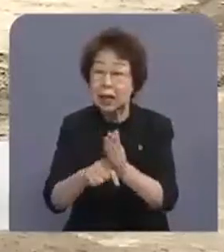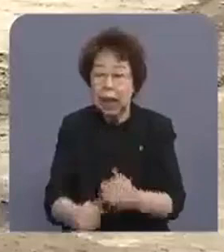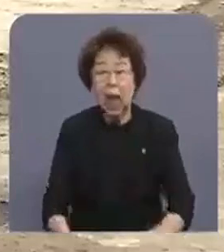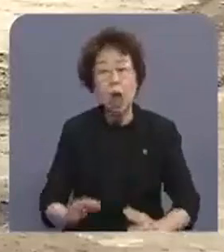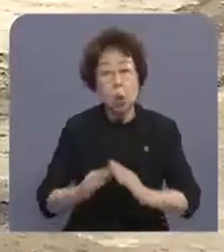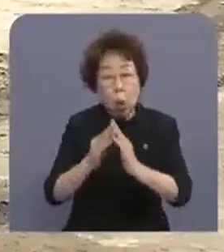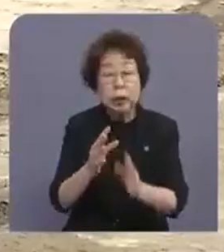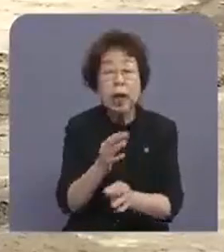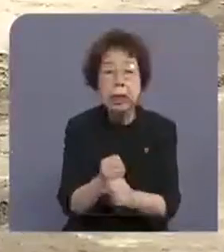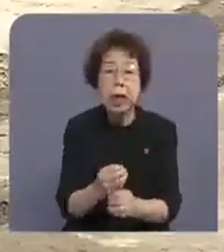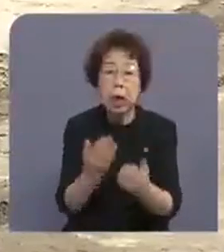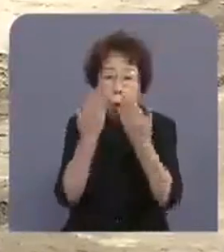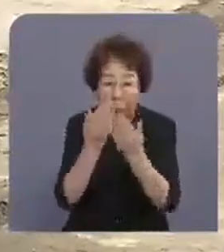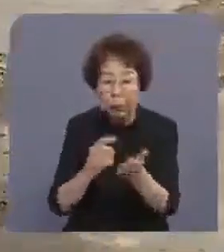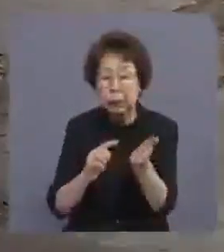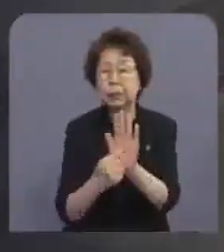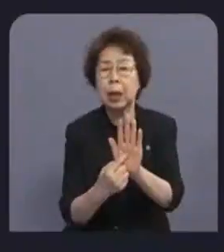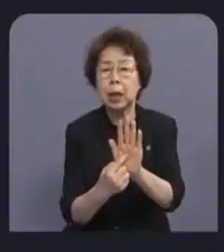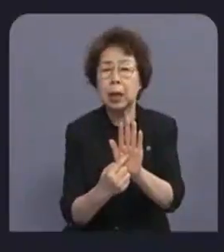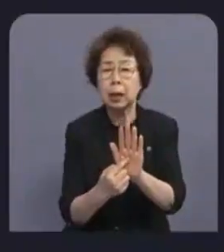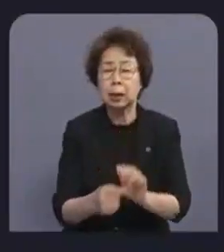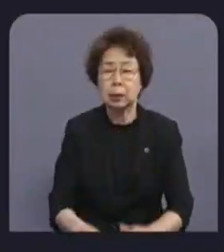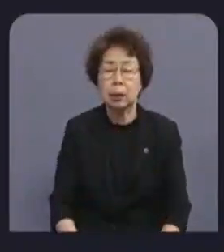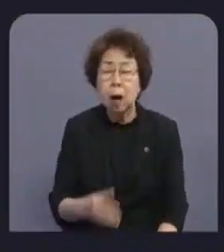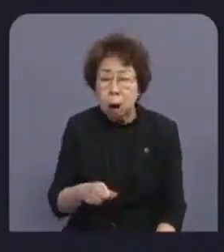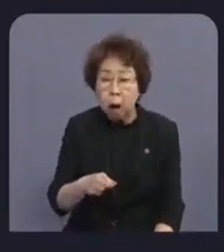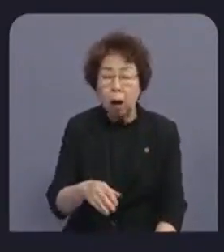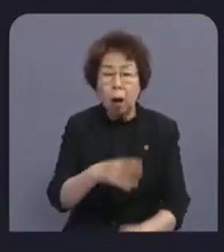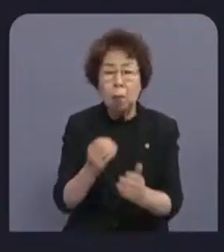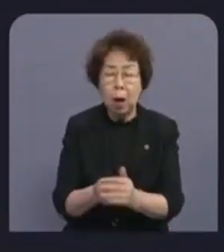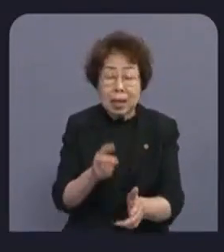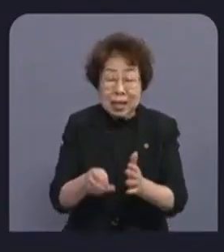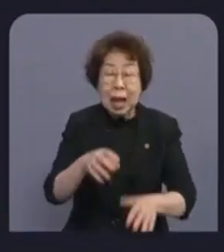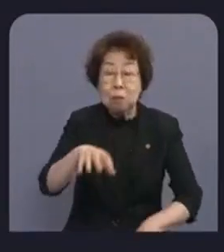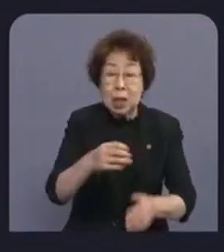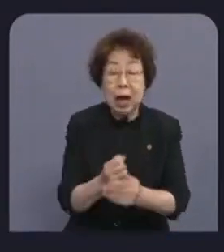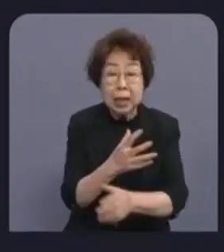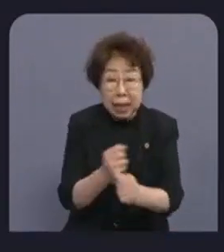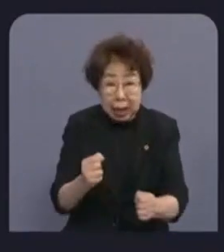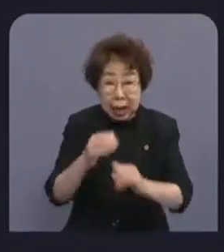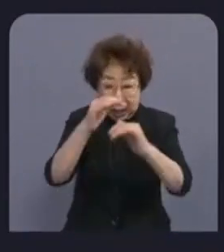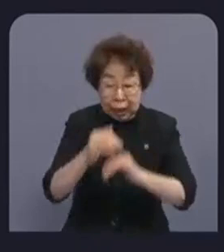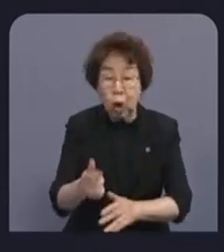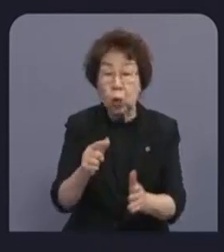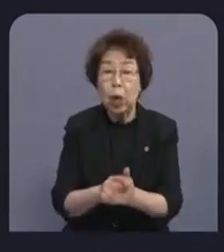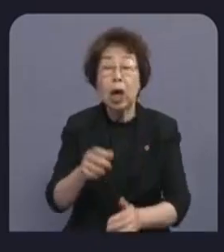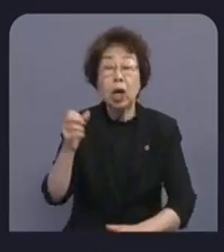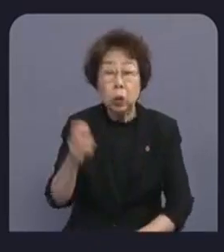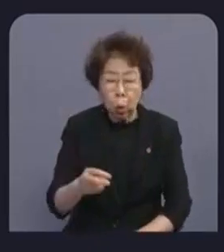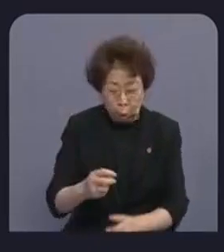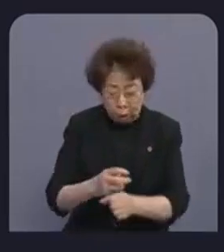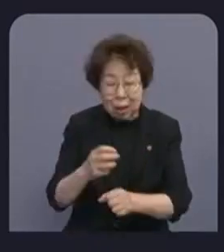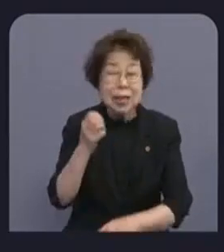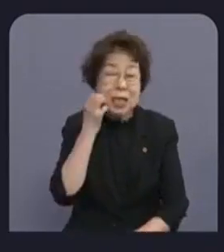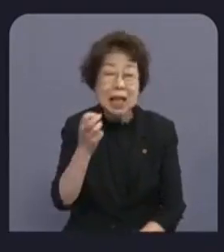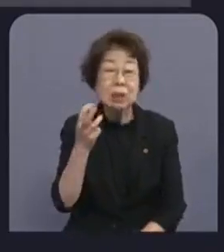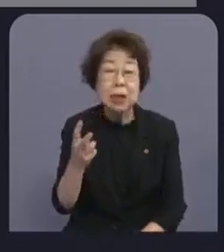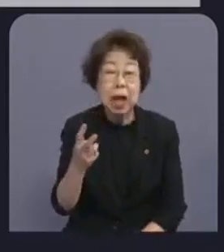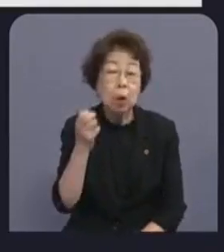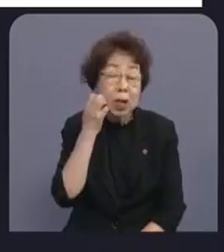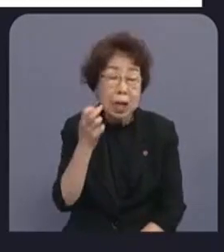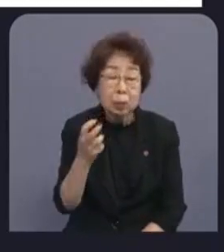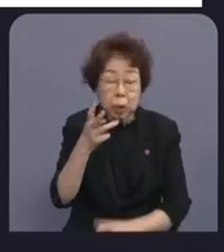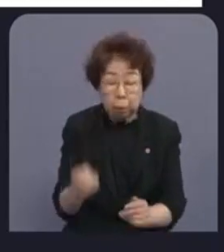공사 기한을 명시했습니다. 계약서에는 사업자가 계약 체결일로부터 42개월 이내